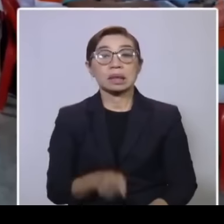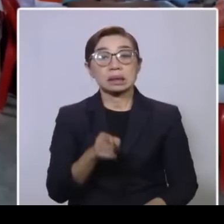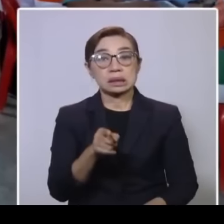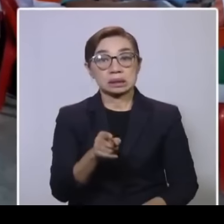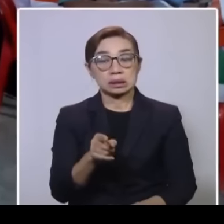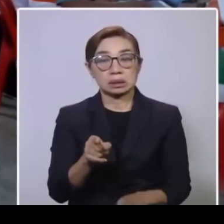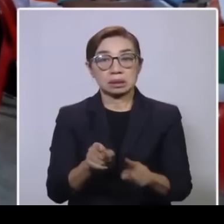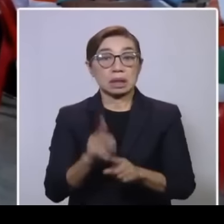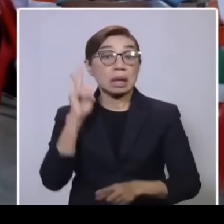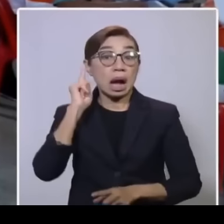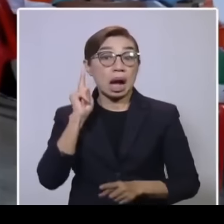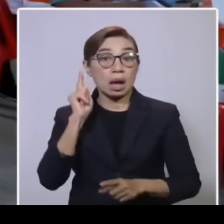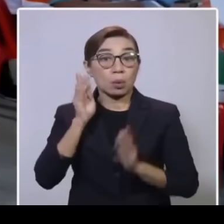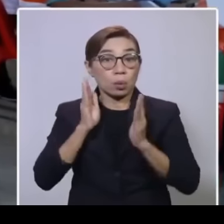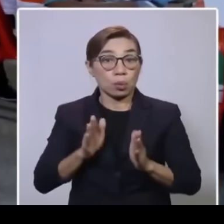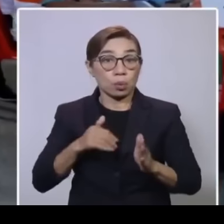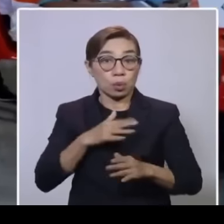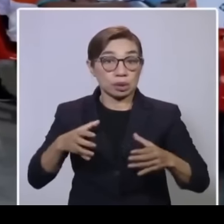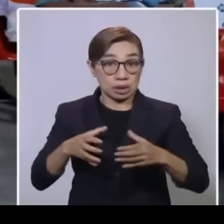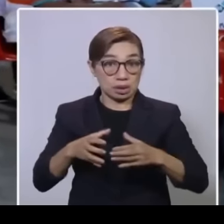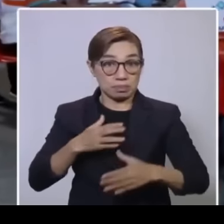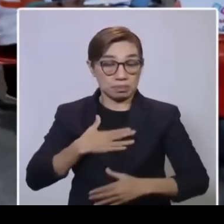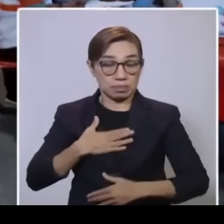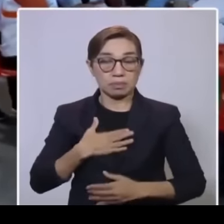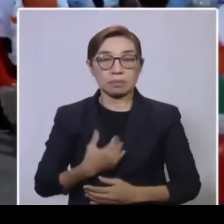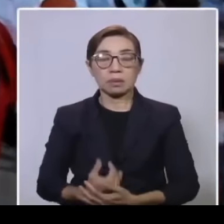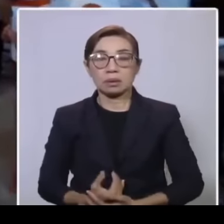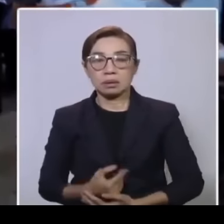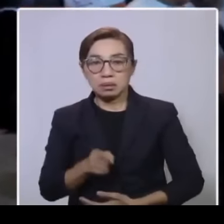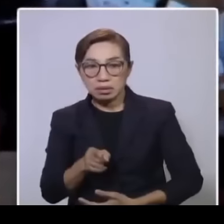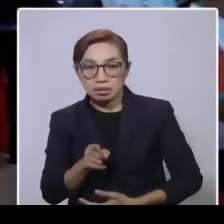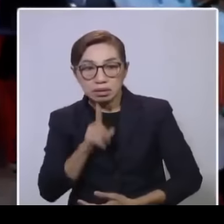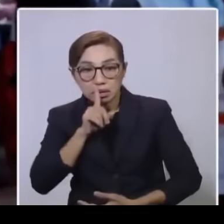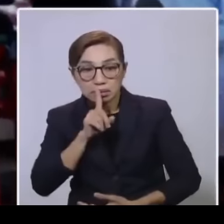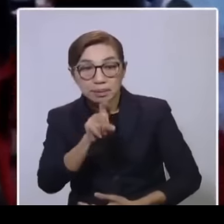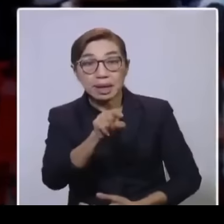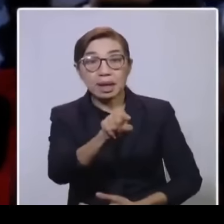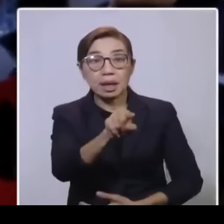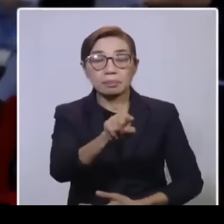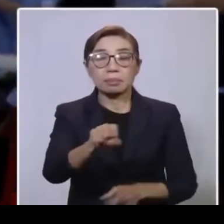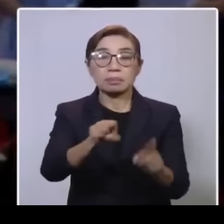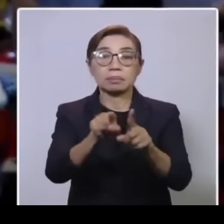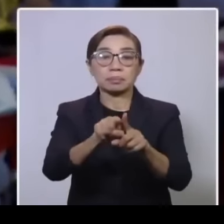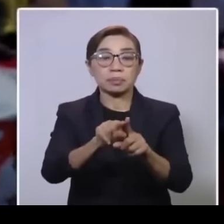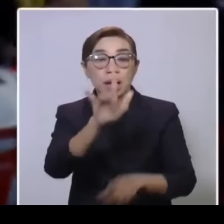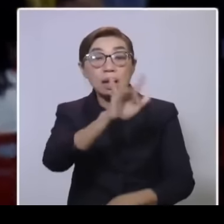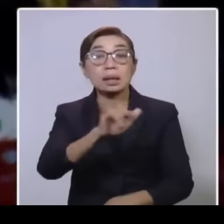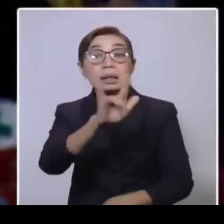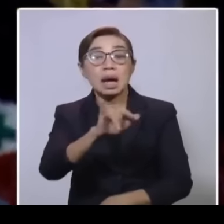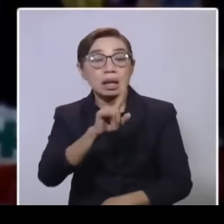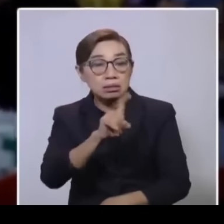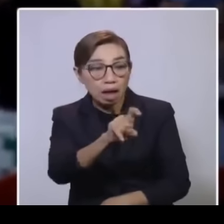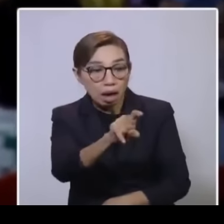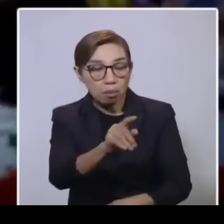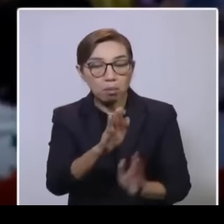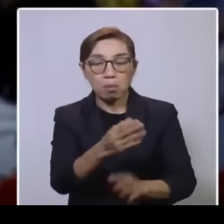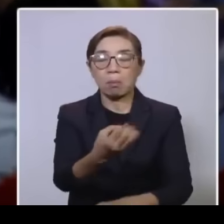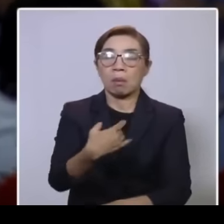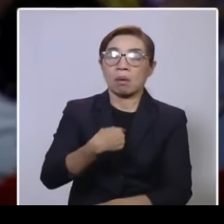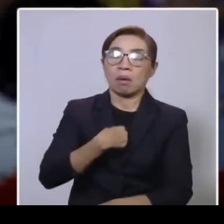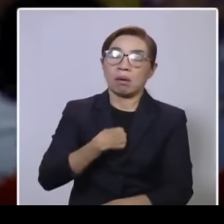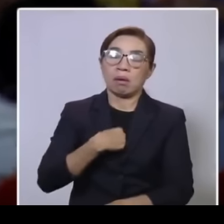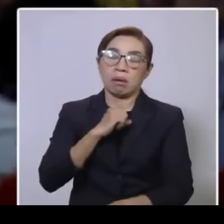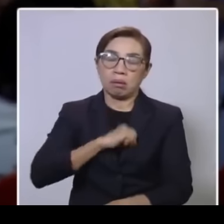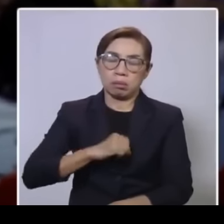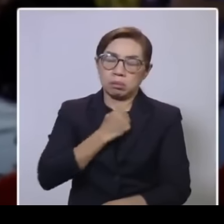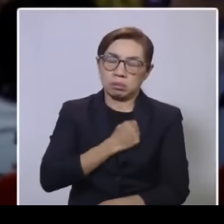างทีมข่าวค่ะก็ได้มีโอกาสเข้าไปถามสอบถามทางญาตินะคะบางท่านก็ยังอยู่ในอา